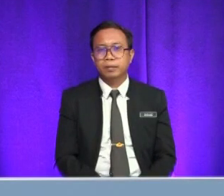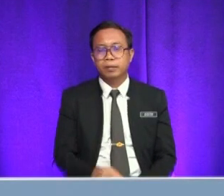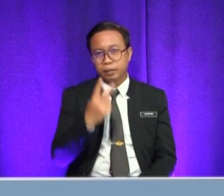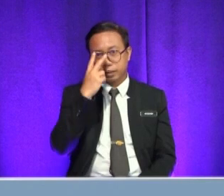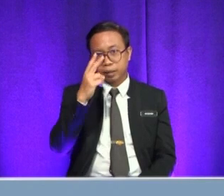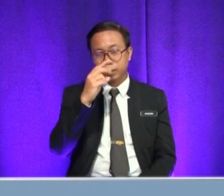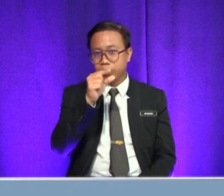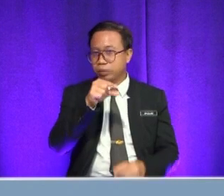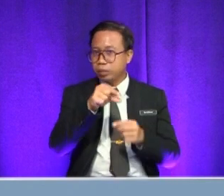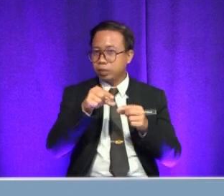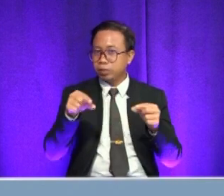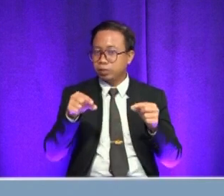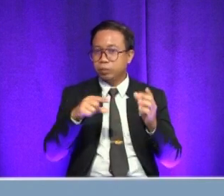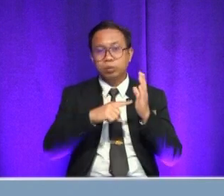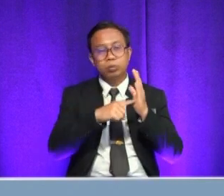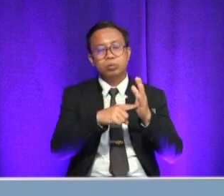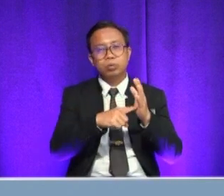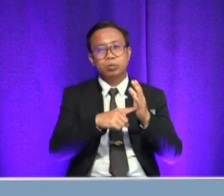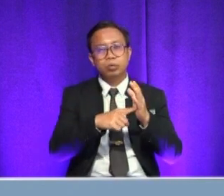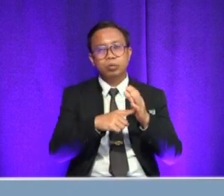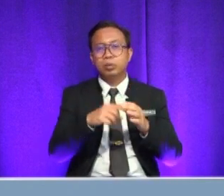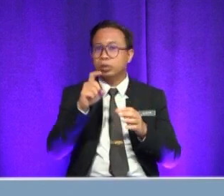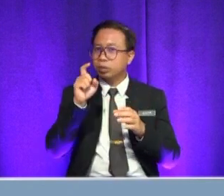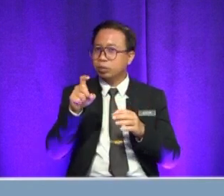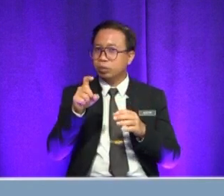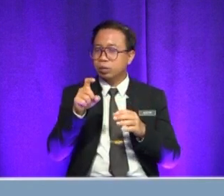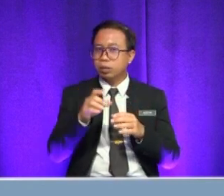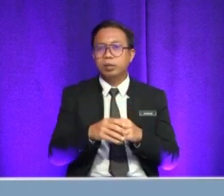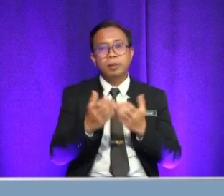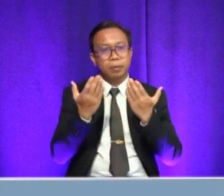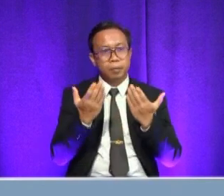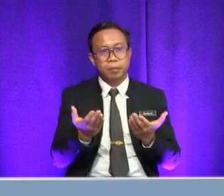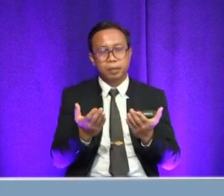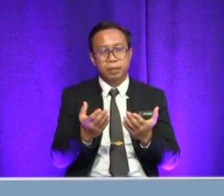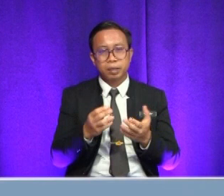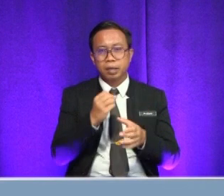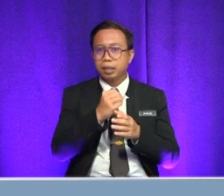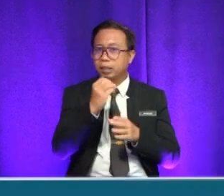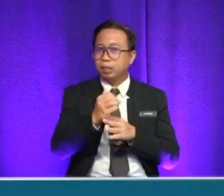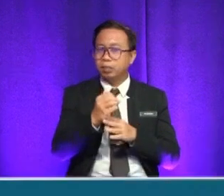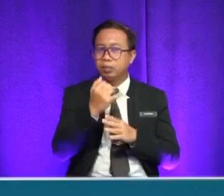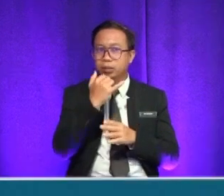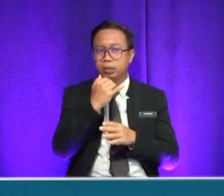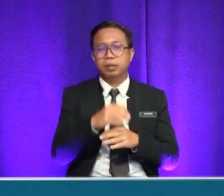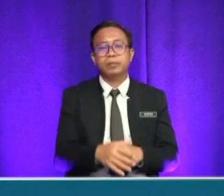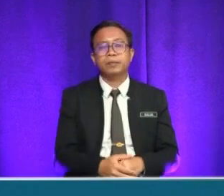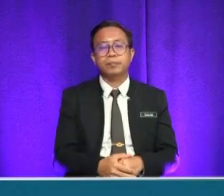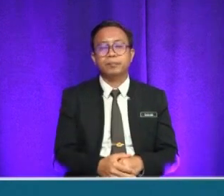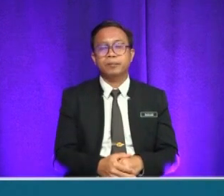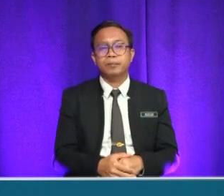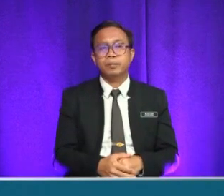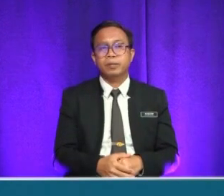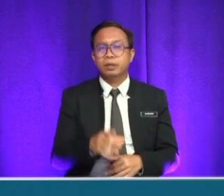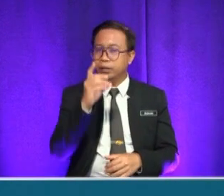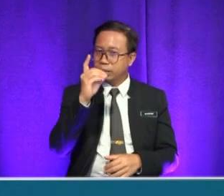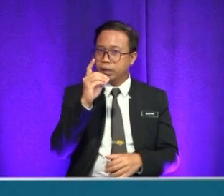Mematikan jarum penunjuk untuk menentukan pelindungan beban lampau rosak atau tidak. Okey, betul. D jawapannya cikgu. Okey,